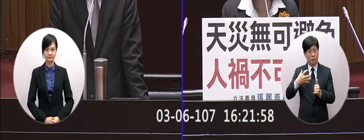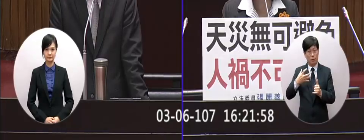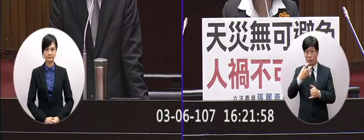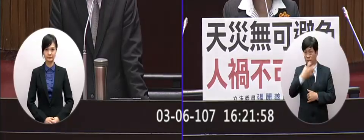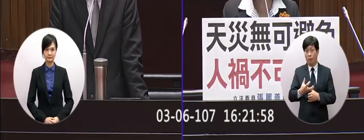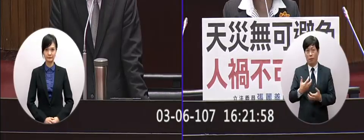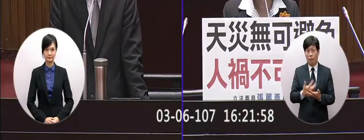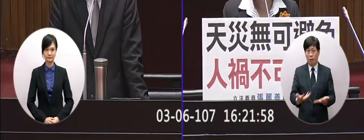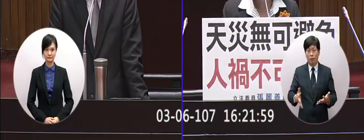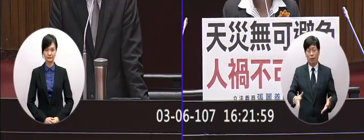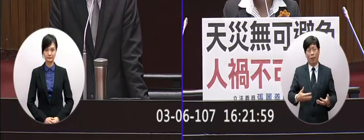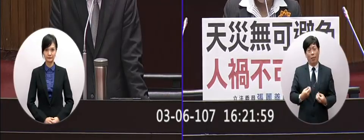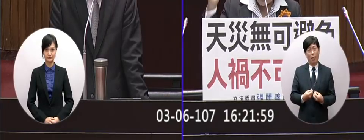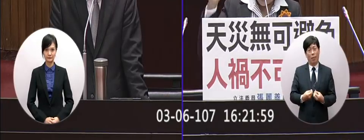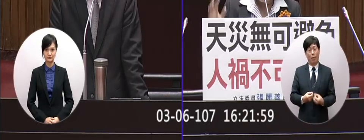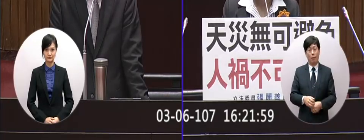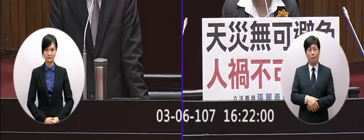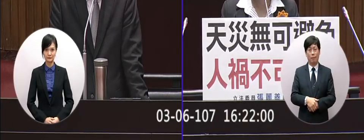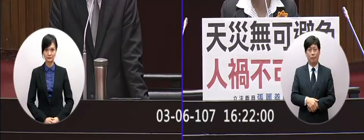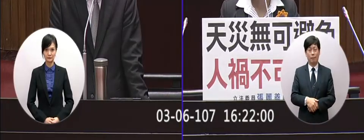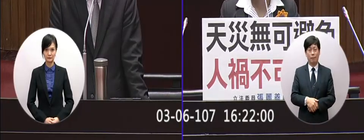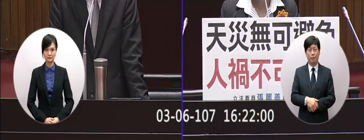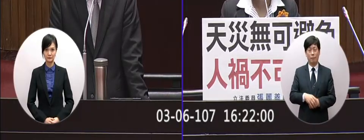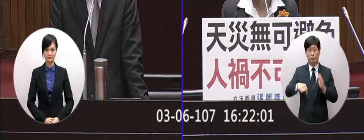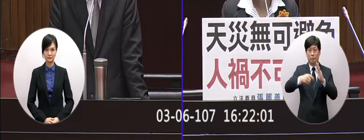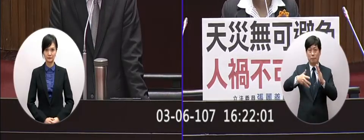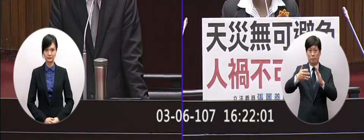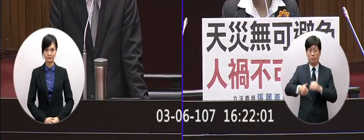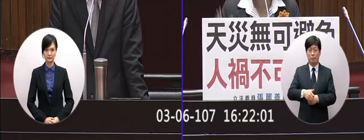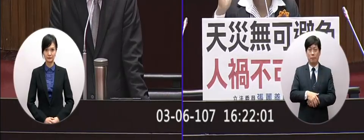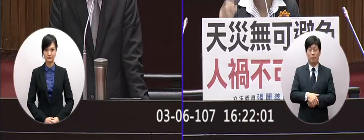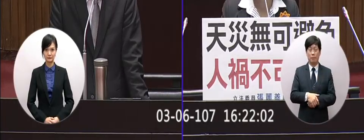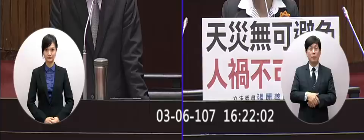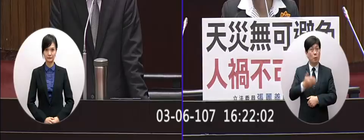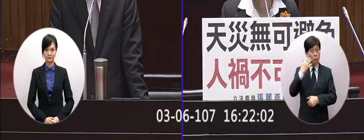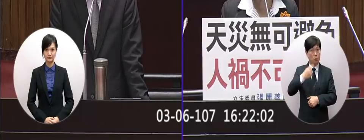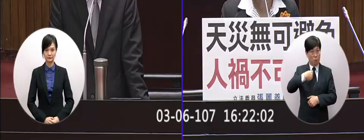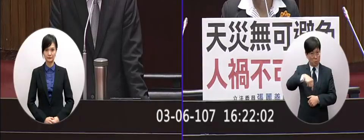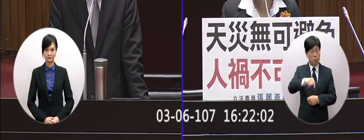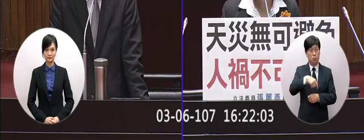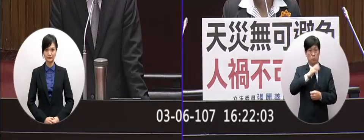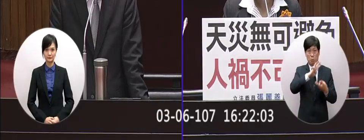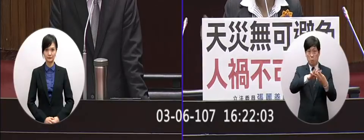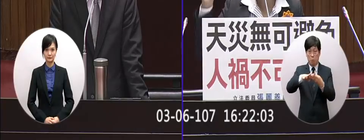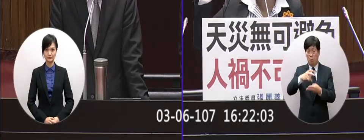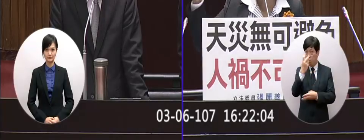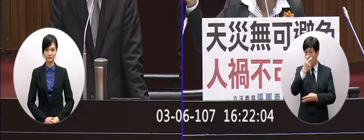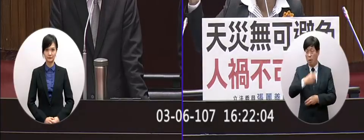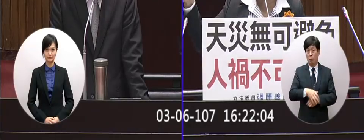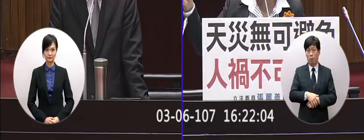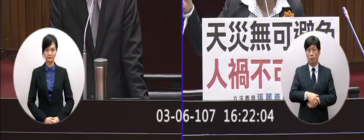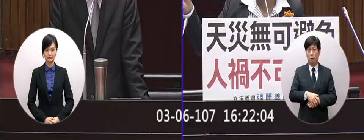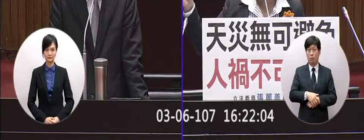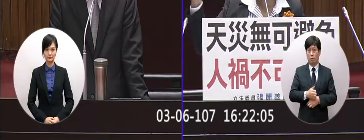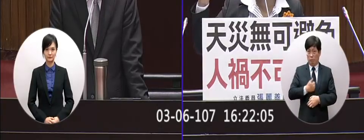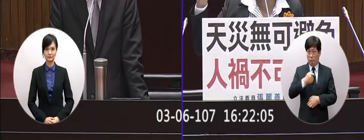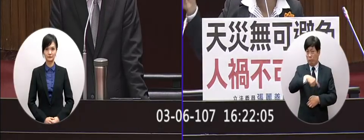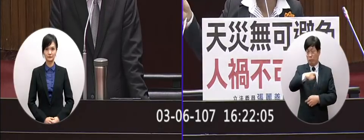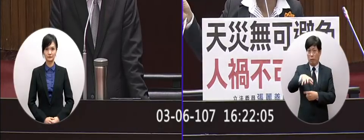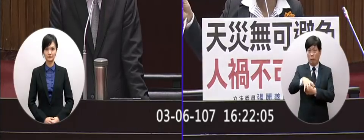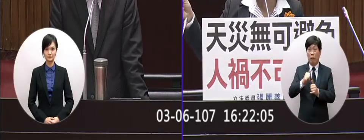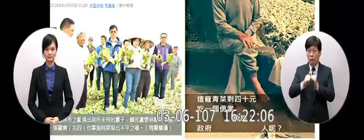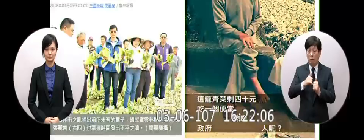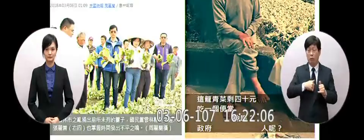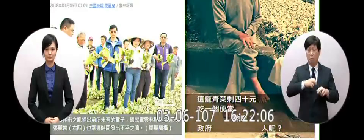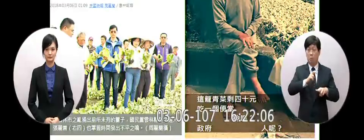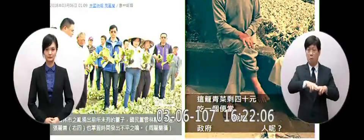叫苦连天呢？院长， 是。 你若有去远个，你甲看， 这个农民啊，坐伫